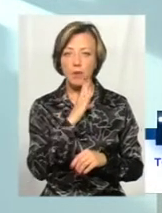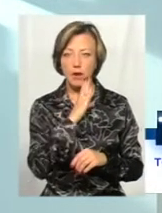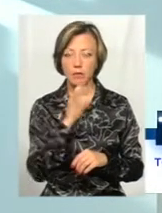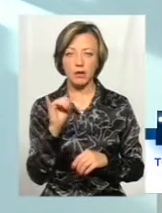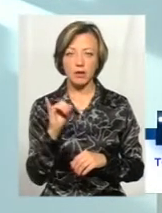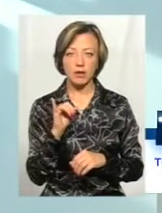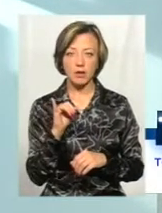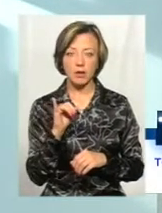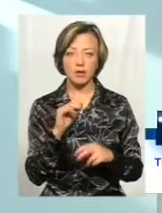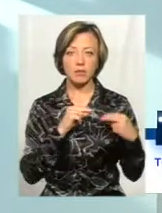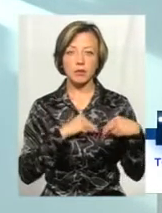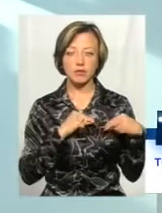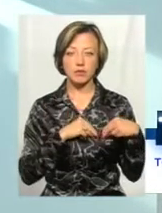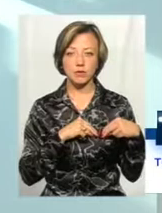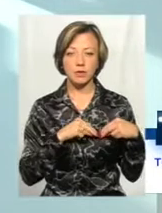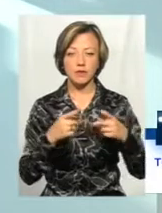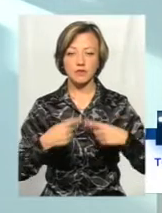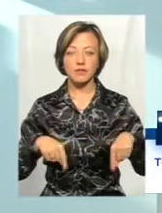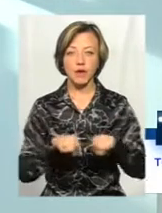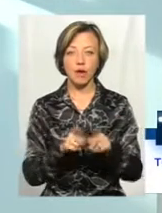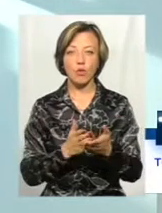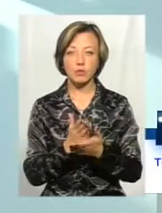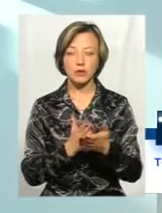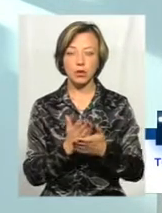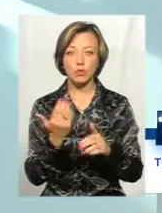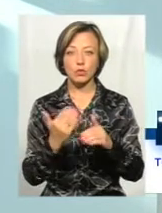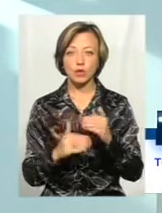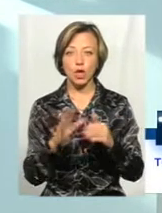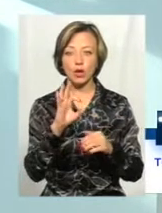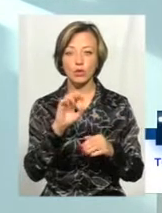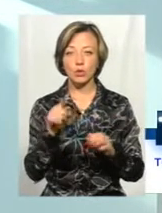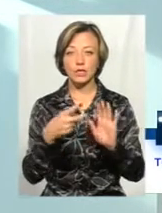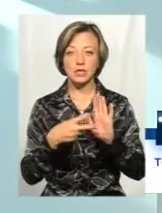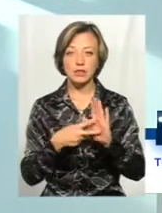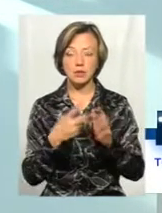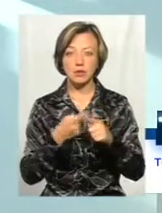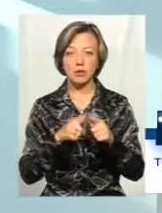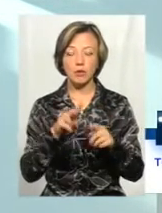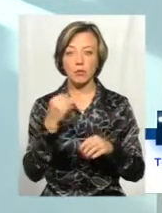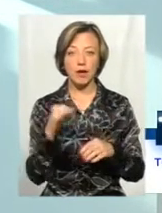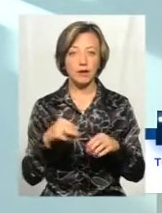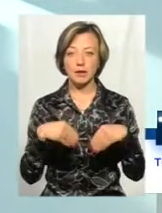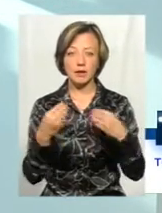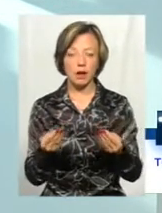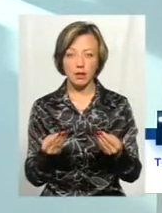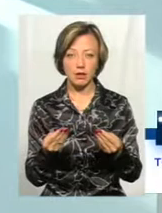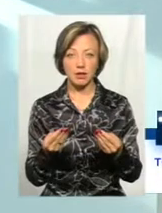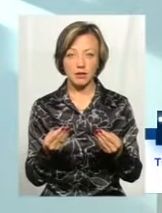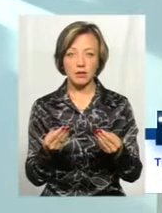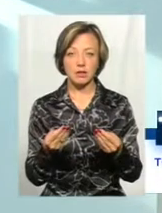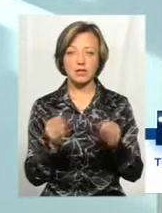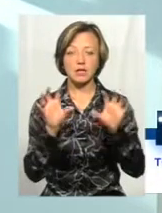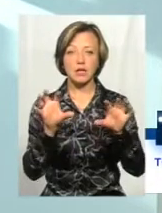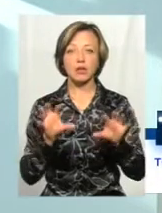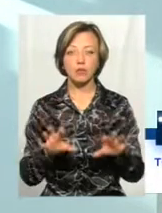І працювала в сфері обслуговування, і вже 0,7 цього паю, 0,7 гектара, її не дали. Закон